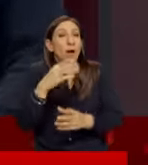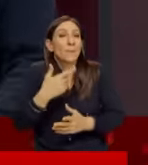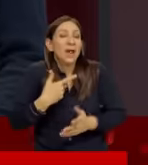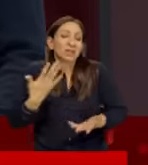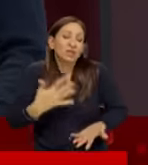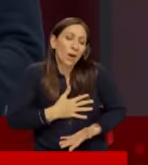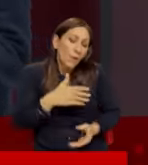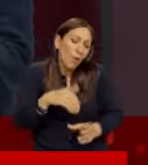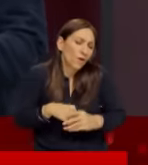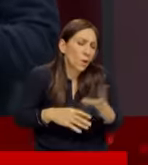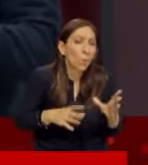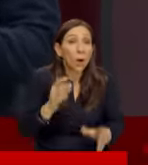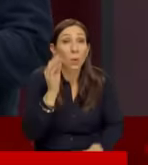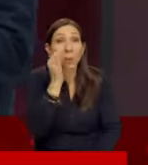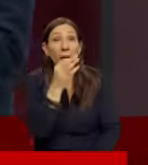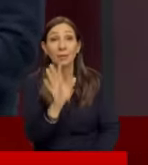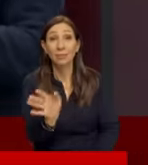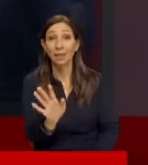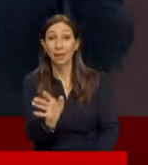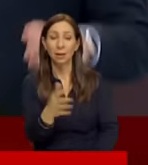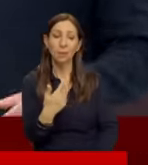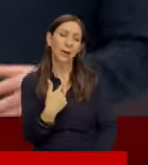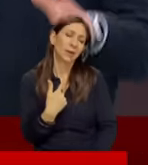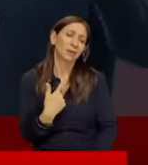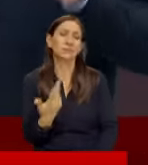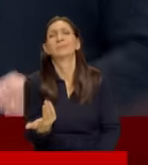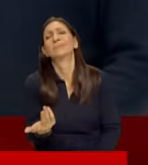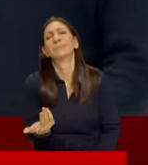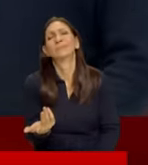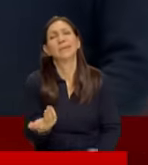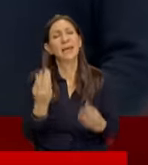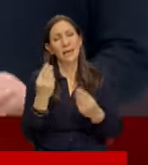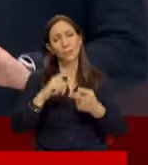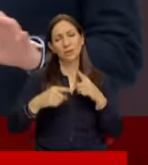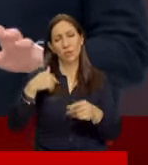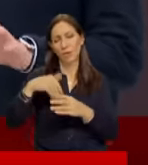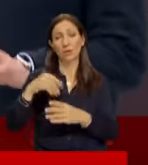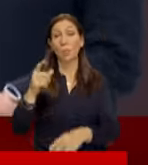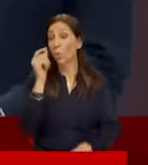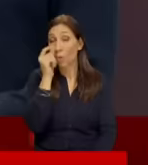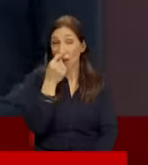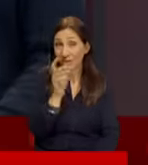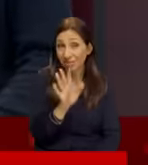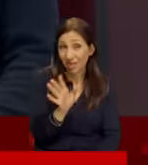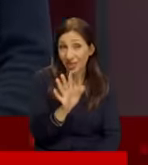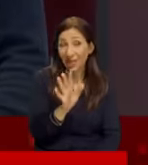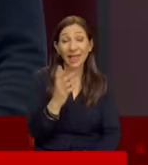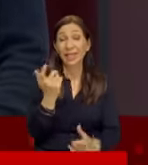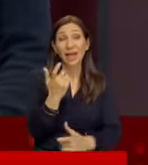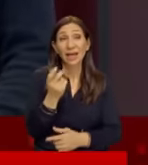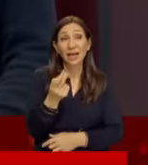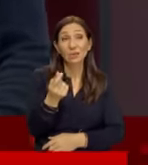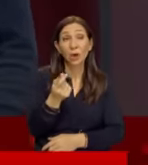artık CHP'ye veriyorum. O kadar kolay değildir o. Ya da ben artık İyi Parti'ye vereceğim. Bu iş o kadar kolay değil. Ama nereye